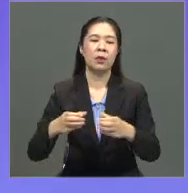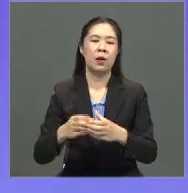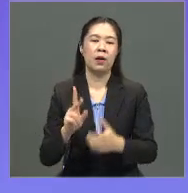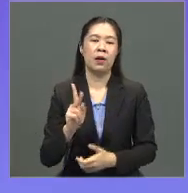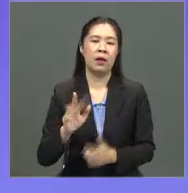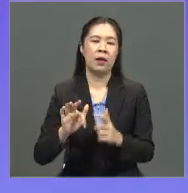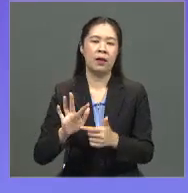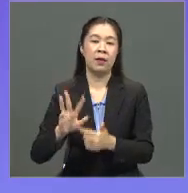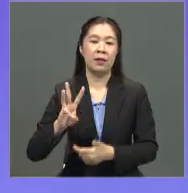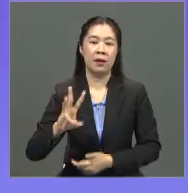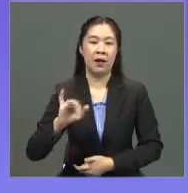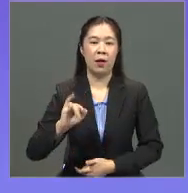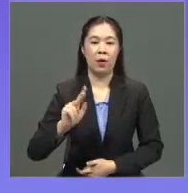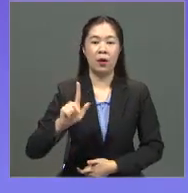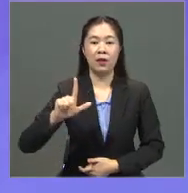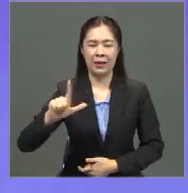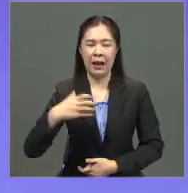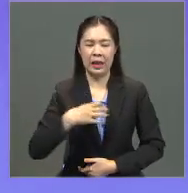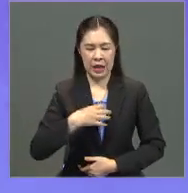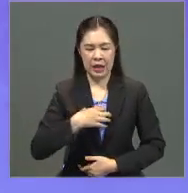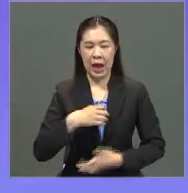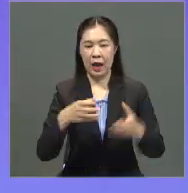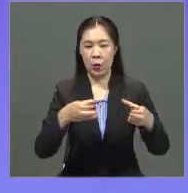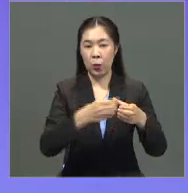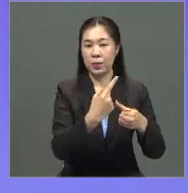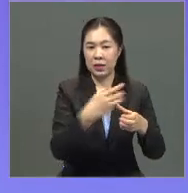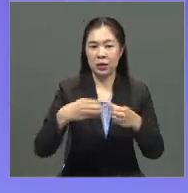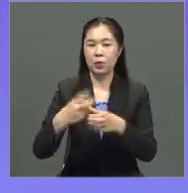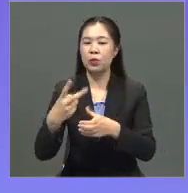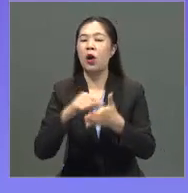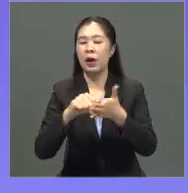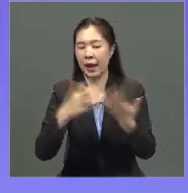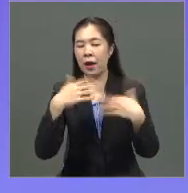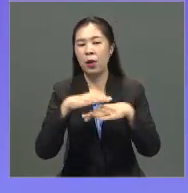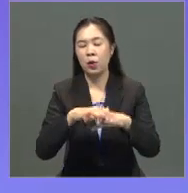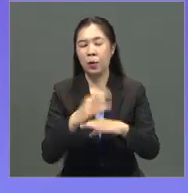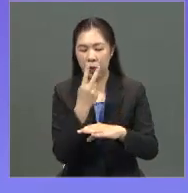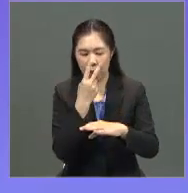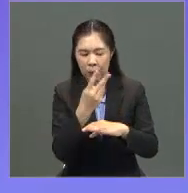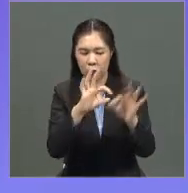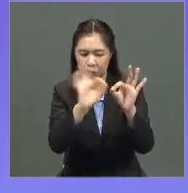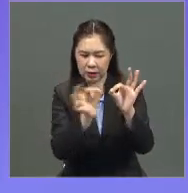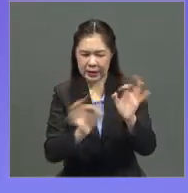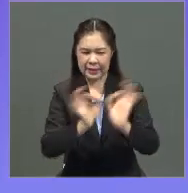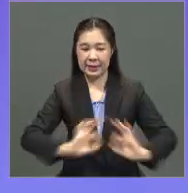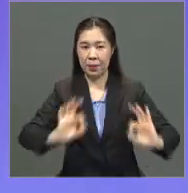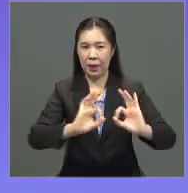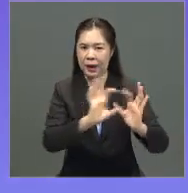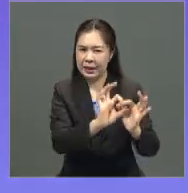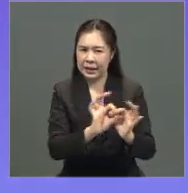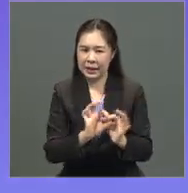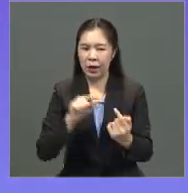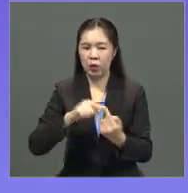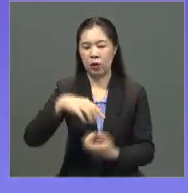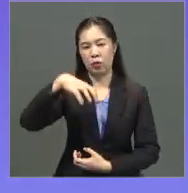บอกว่าใดๆก็มาแล้วก็อยากจะแก้หมวด ๑หมวด ๒ไปด้วยแต่ว่าพอเข้าไปดูเนื้อหาสาระสำคัญของหมด 1และหมด 2เนี่ยมันเกี่ยวข้อง